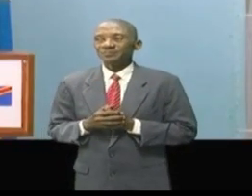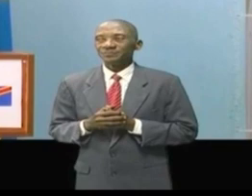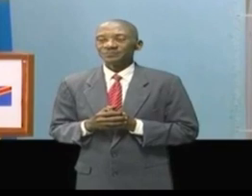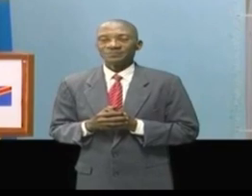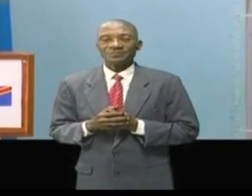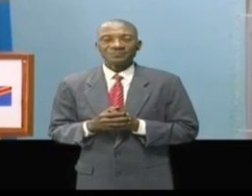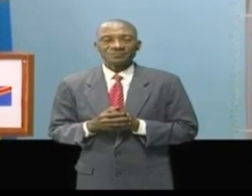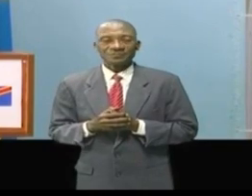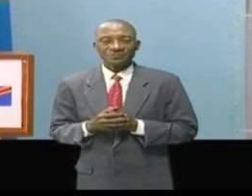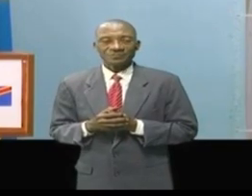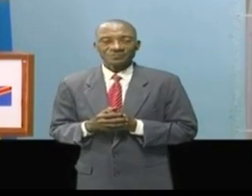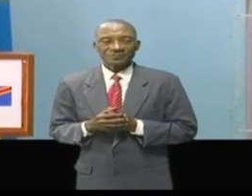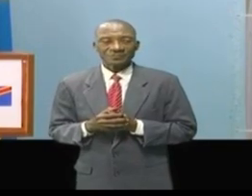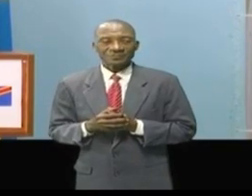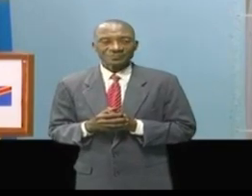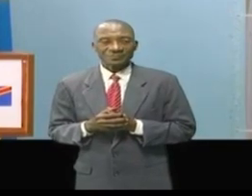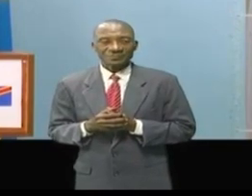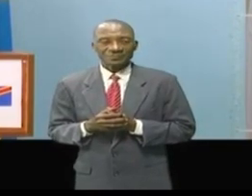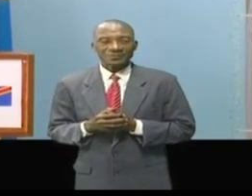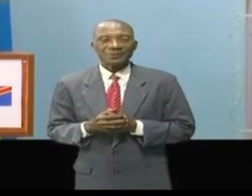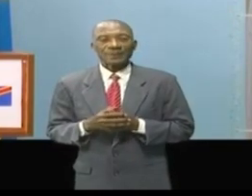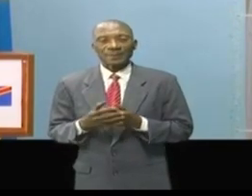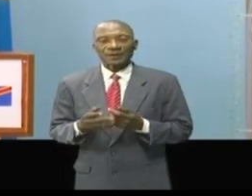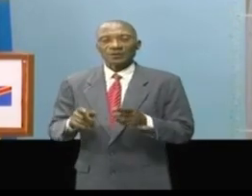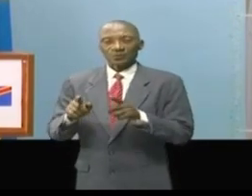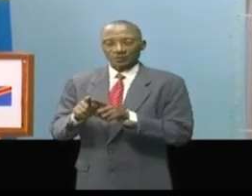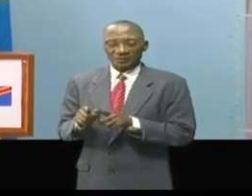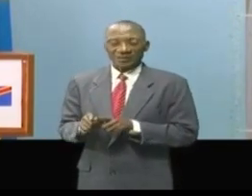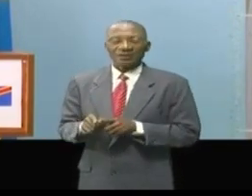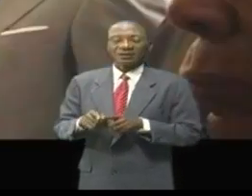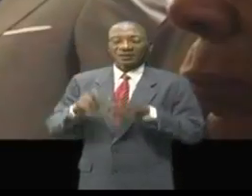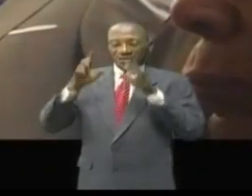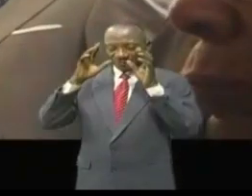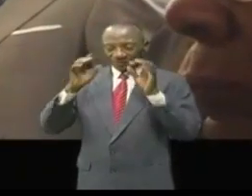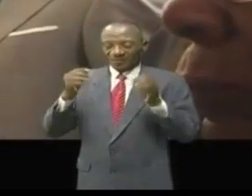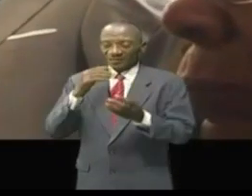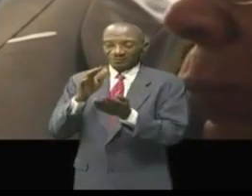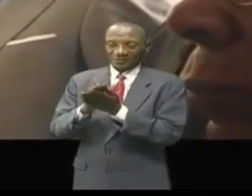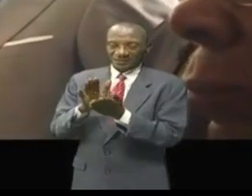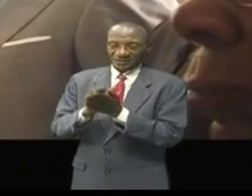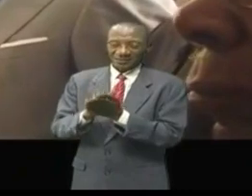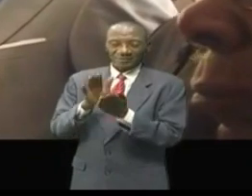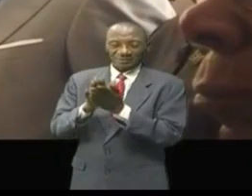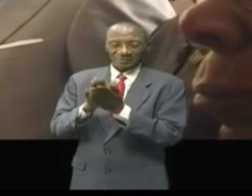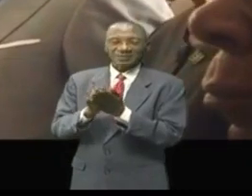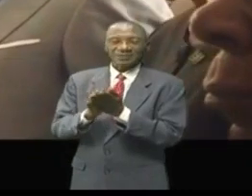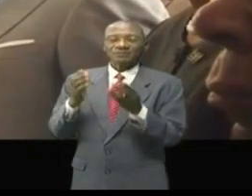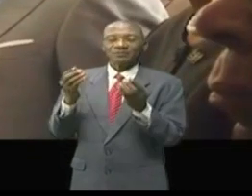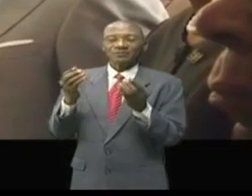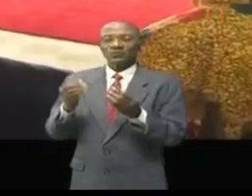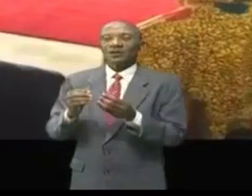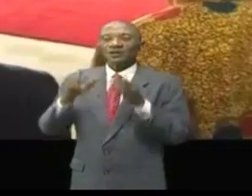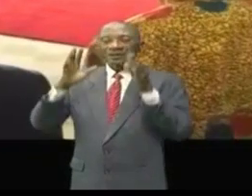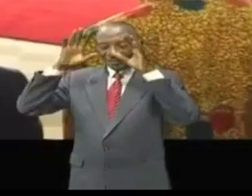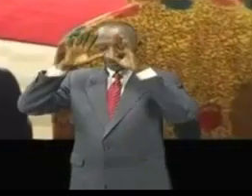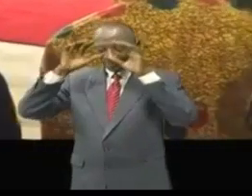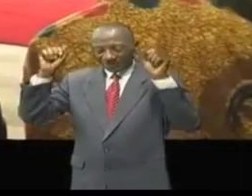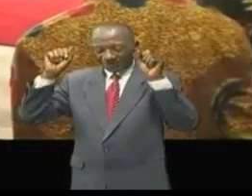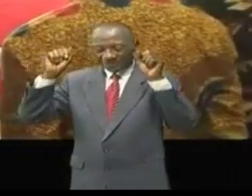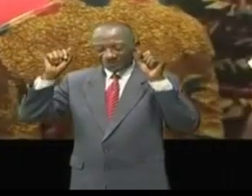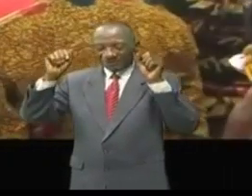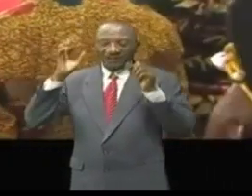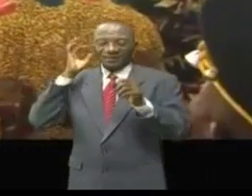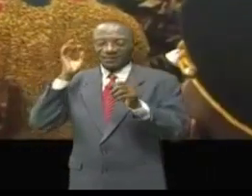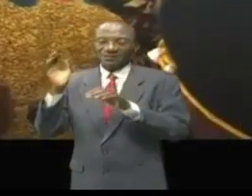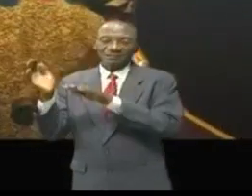Remerciant à son tour le peuple kényan et son président pour leur participation à la résolution de problèmes sécuritaires que connaît la RDC avec